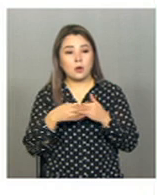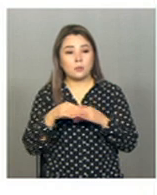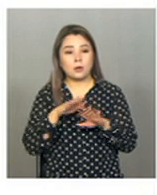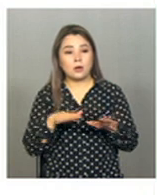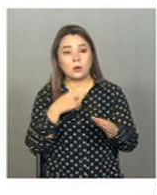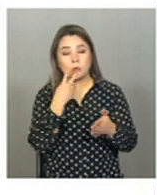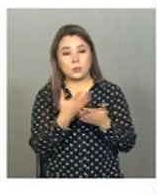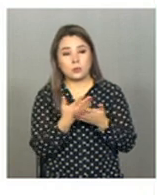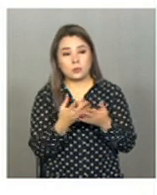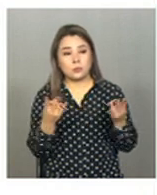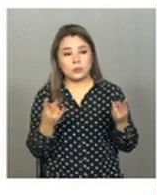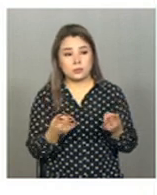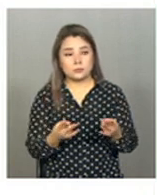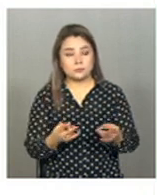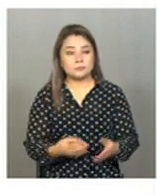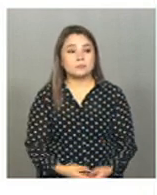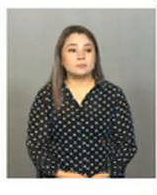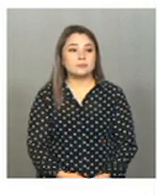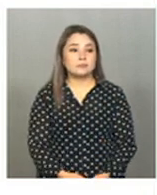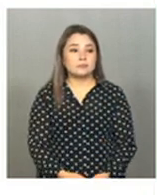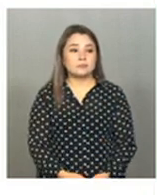көрсетіңіздер.